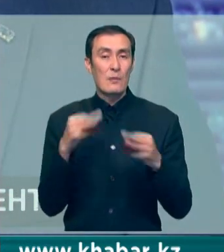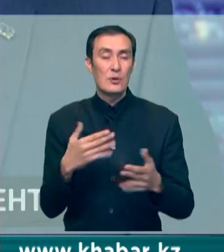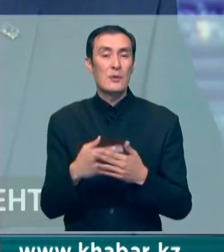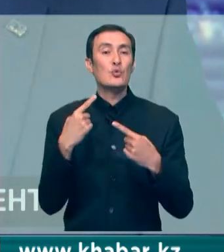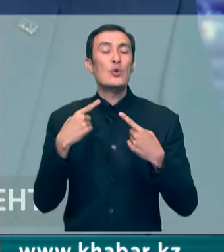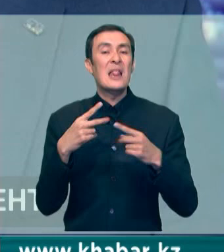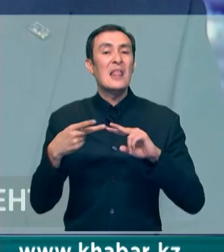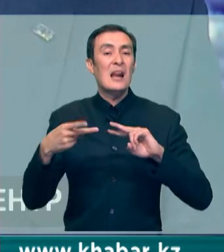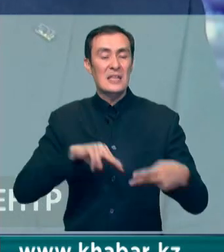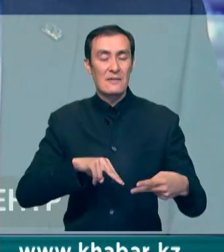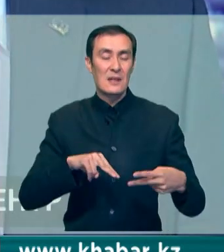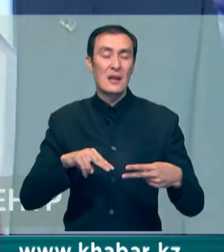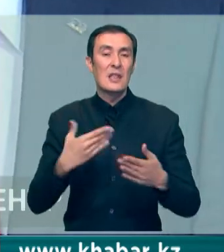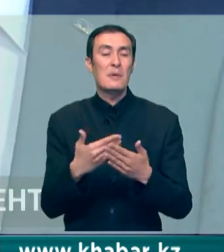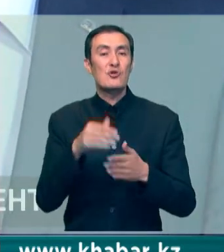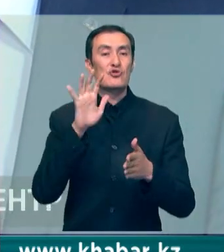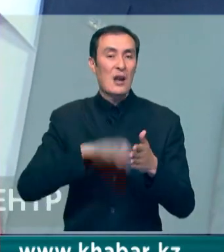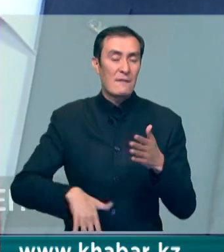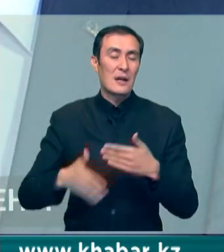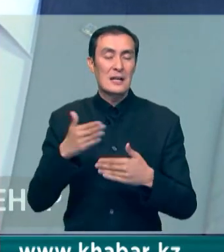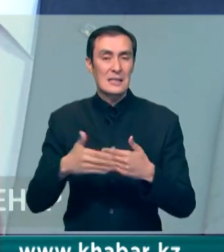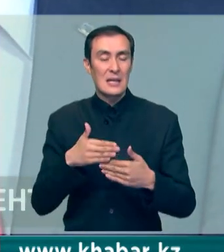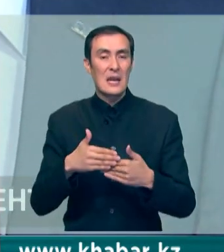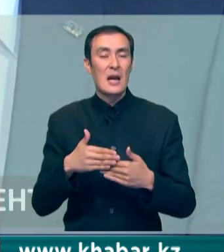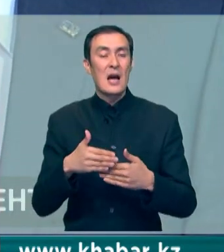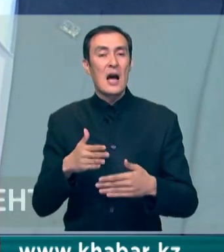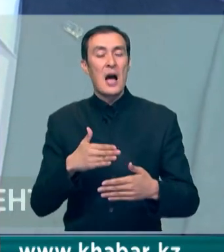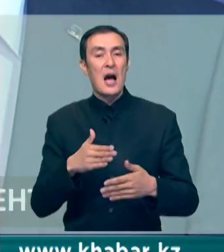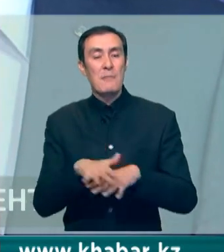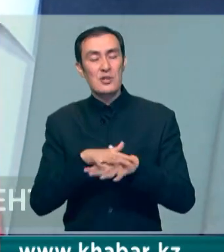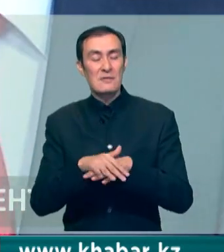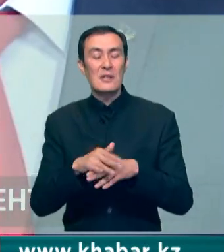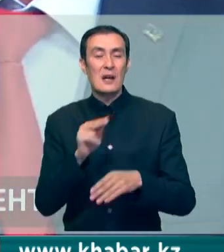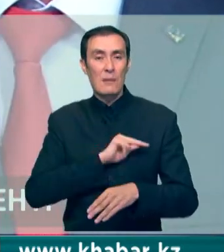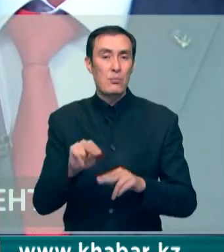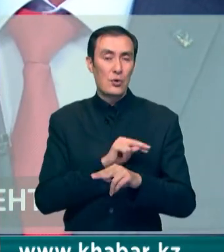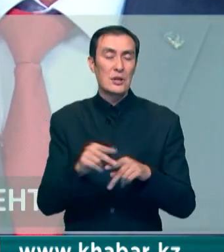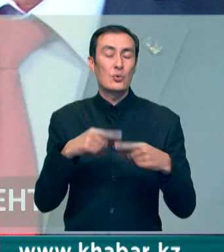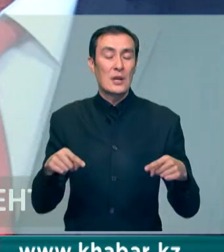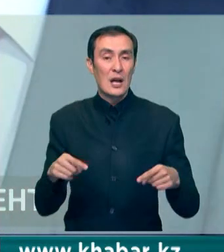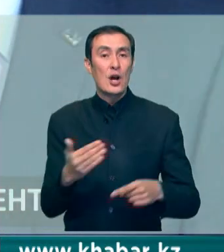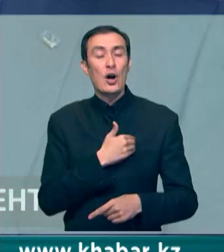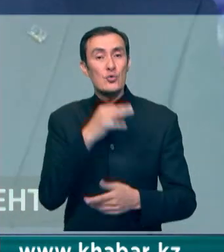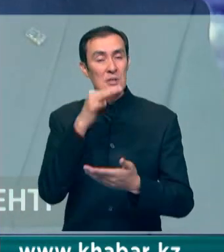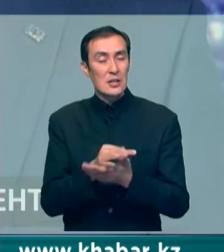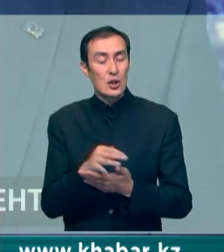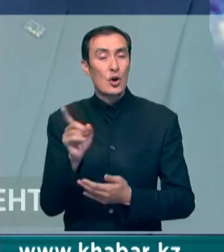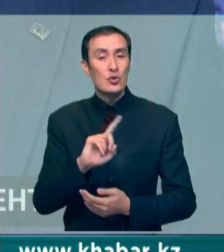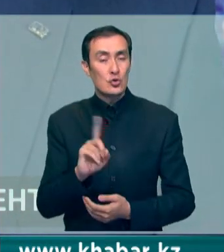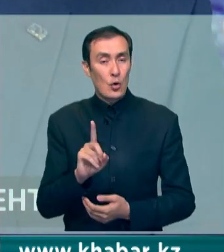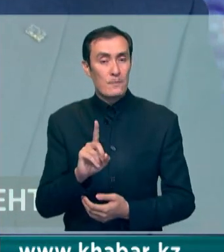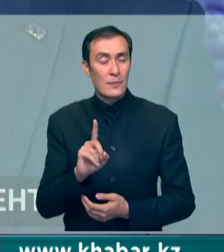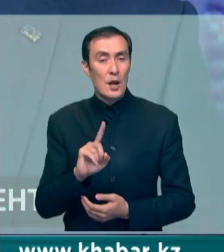наказания спасибо за ответ общественная работа исправительные работы здесь хотелось бы отметить то что